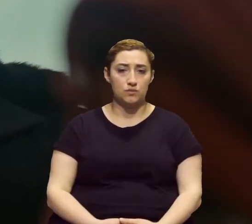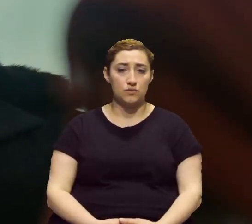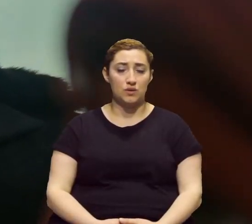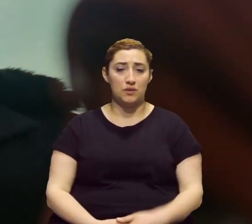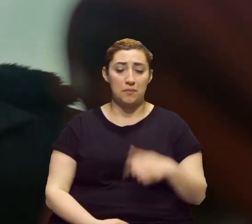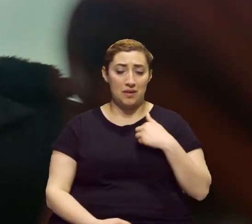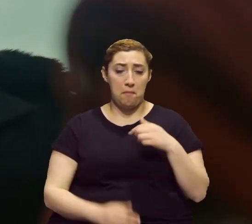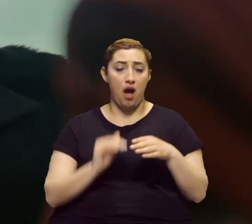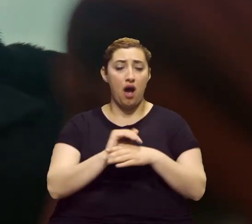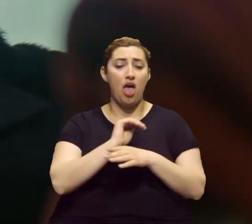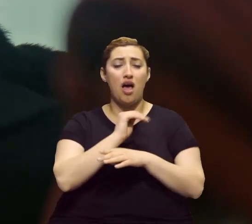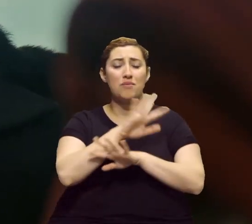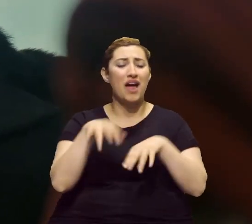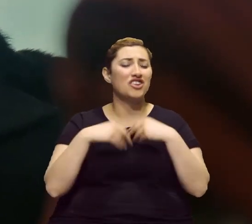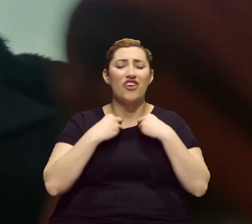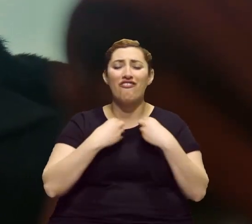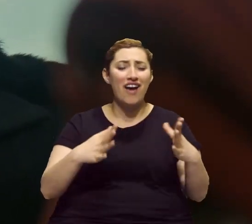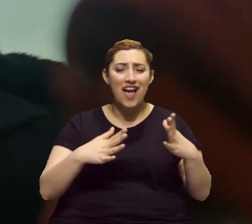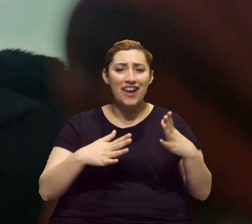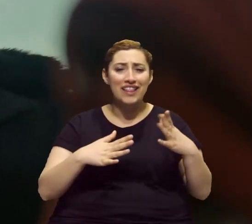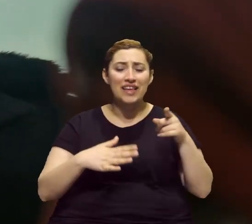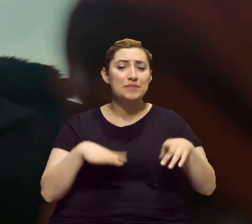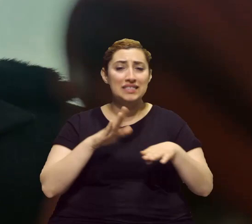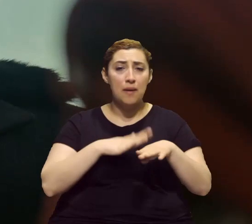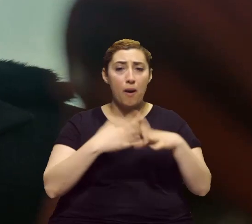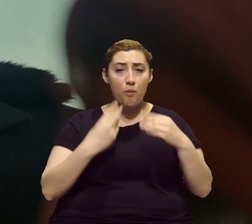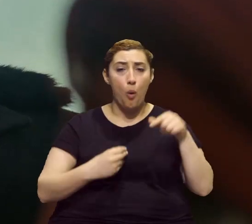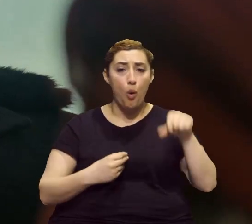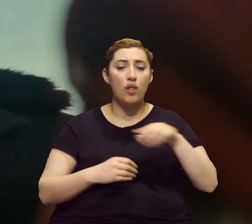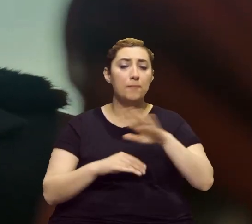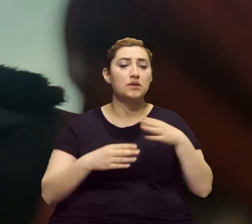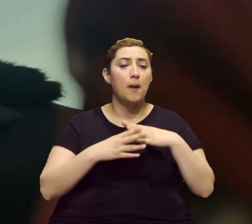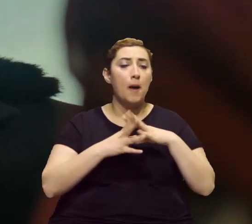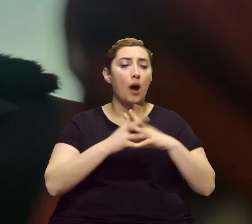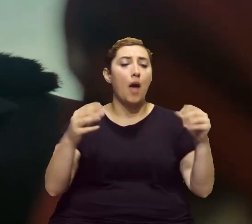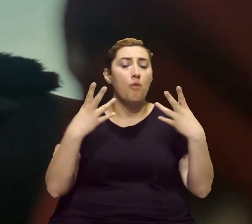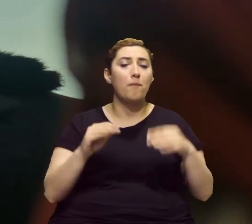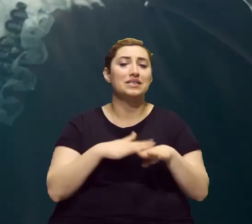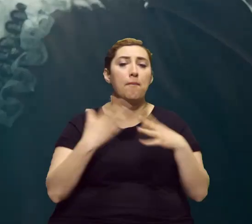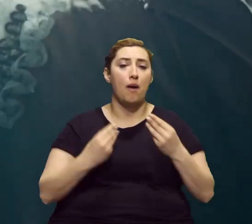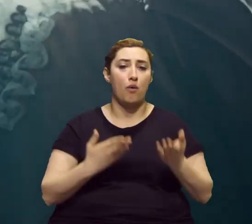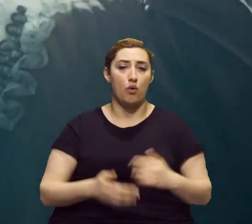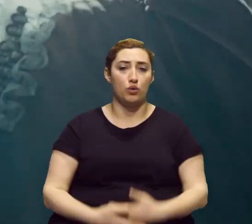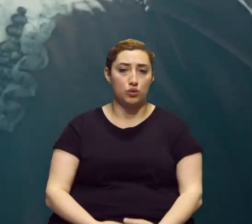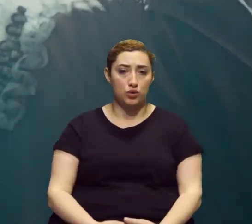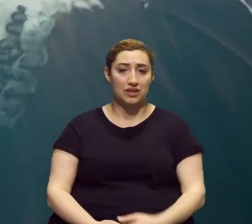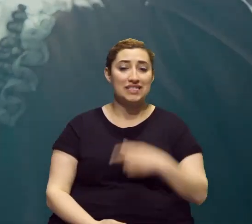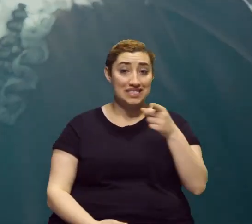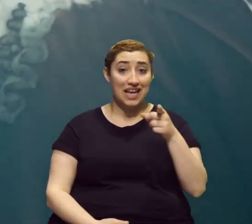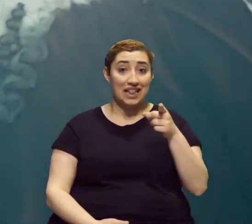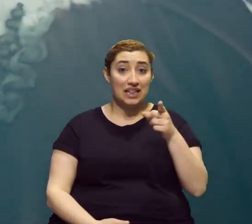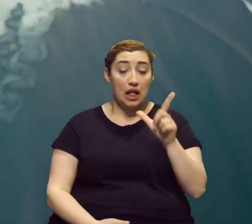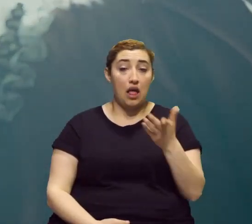Uğruna hayatımı harcadığım her şeyimin yok olmasına sebep oldu. Seni